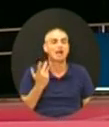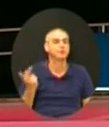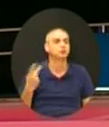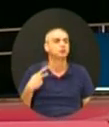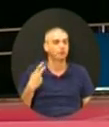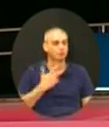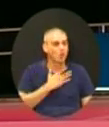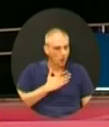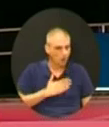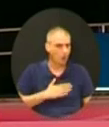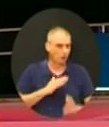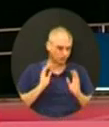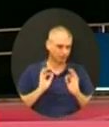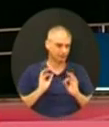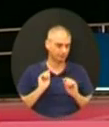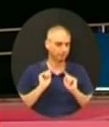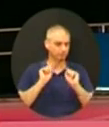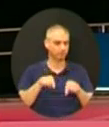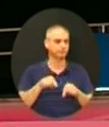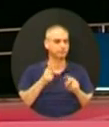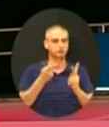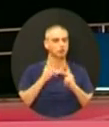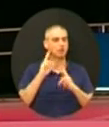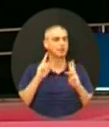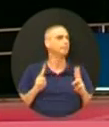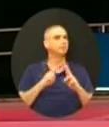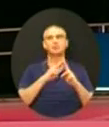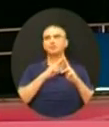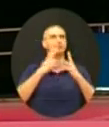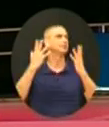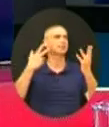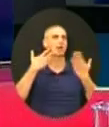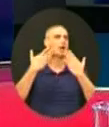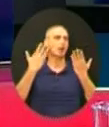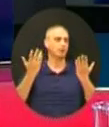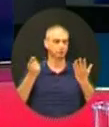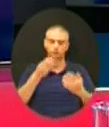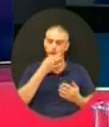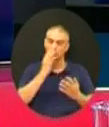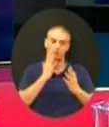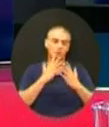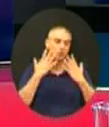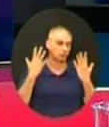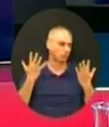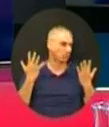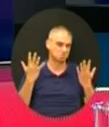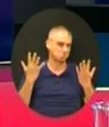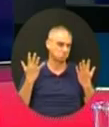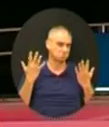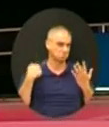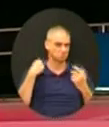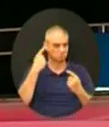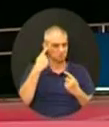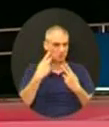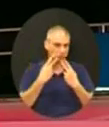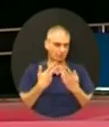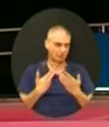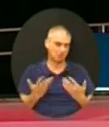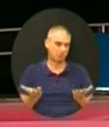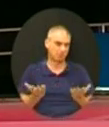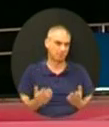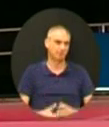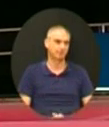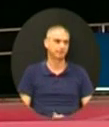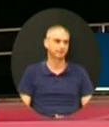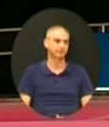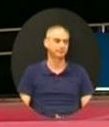פה רוצים מעוניינים, להגיע כן. למעבר לפסגה כלשהי, למשהו, זו שאלה מאוד גדולה שאני לא חושבת שיש תשובה על זה חד